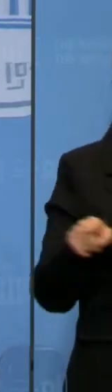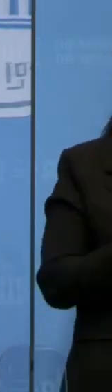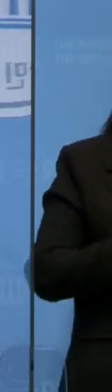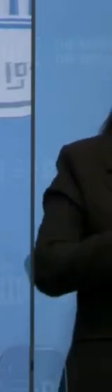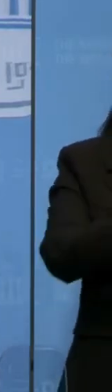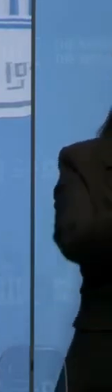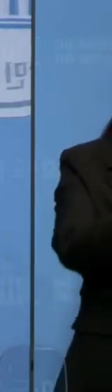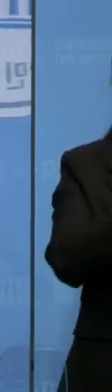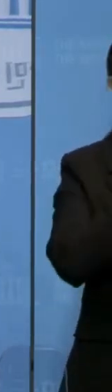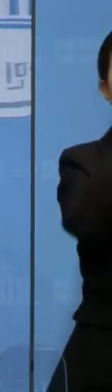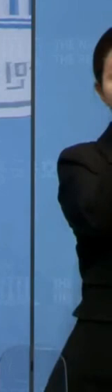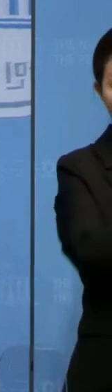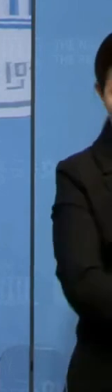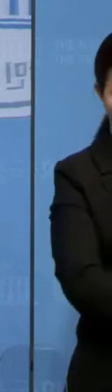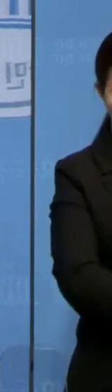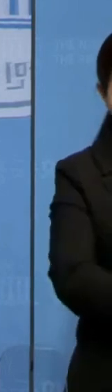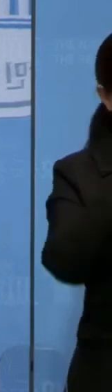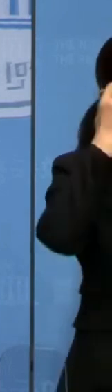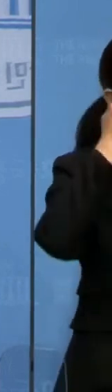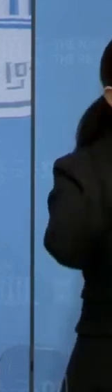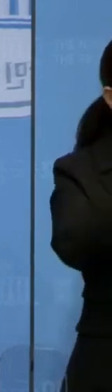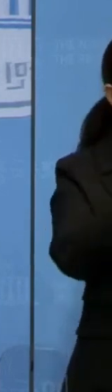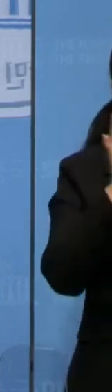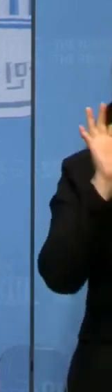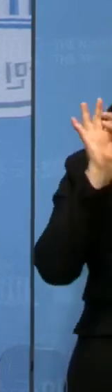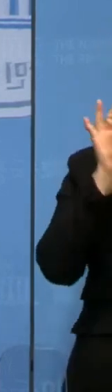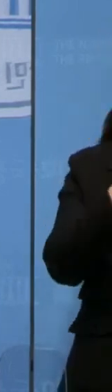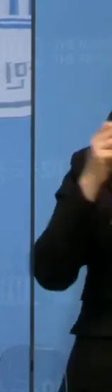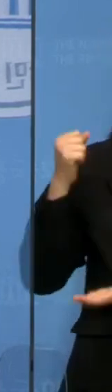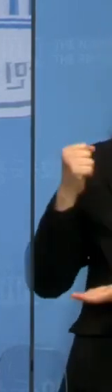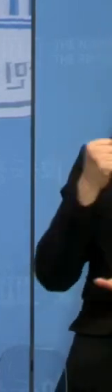싸워 가치는 지켜 내겠습니다